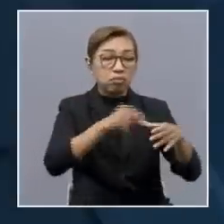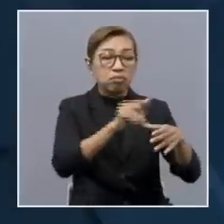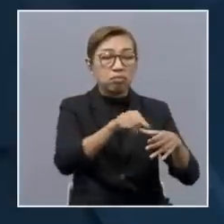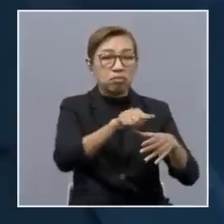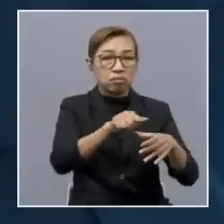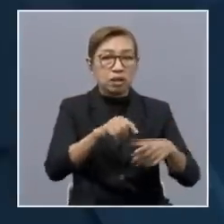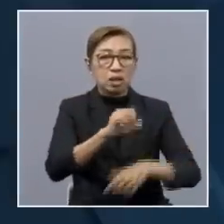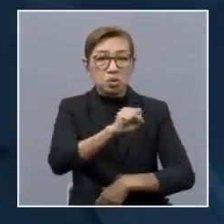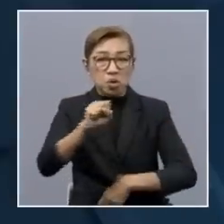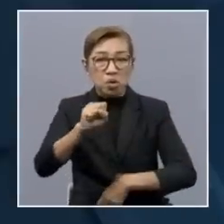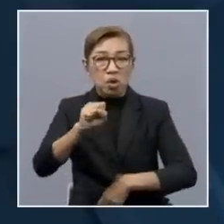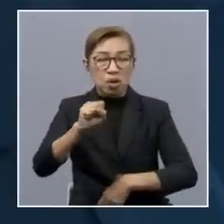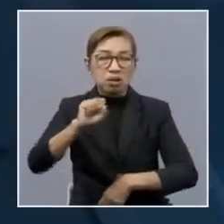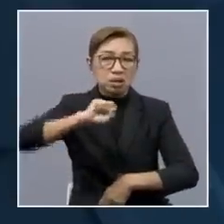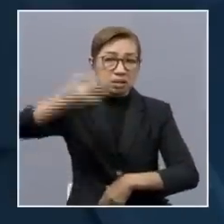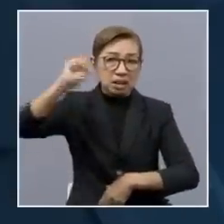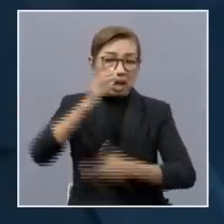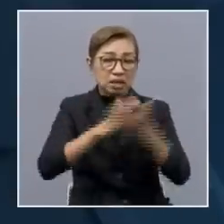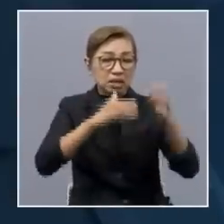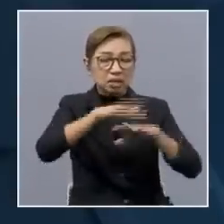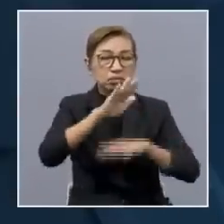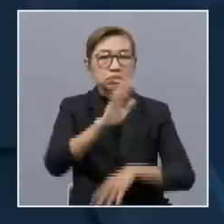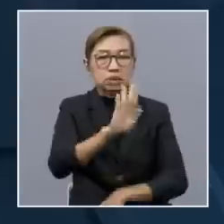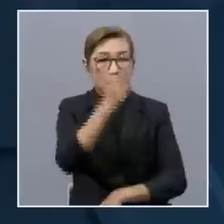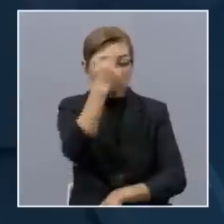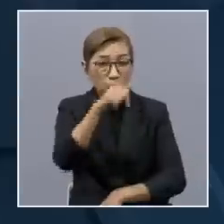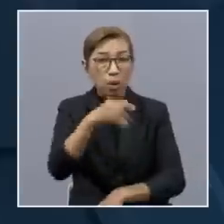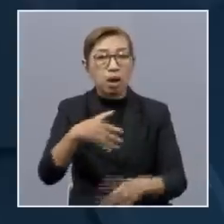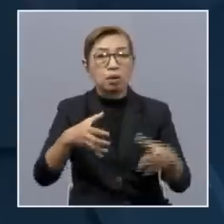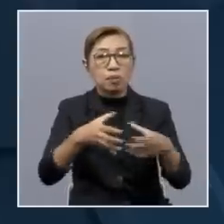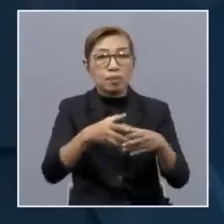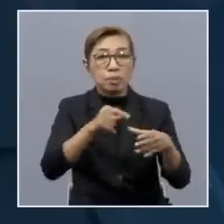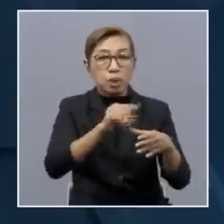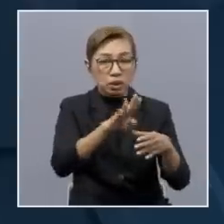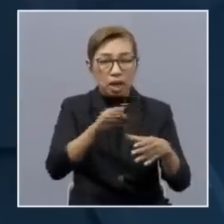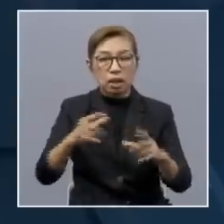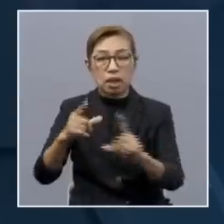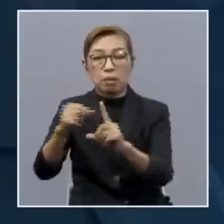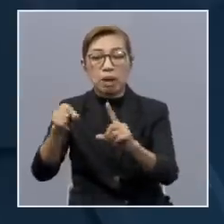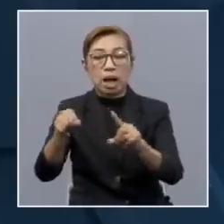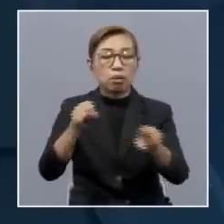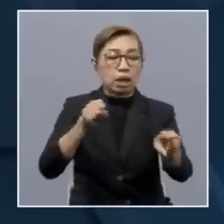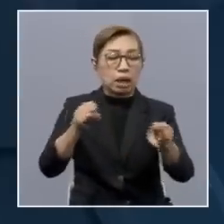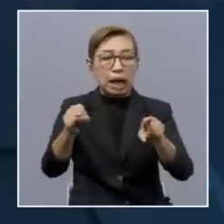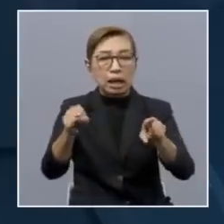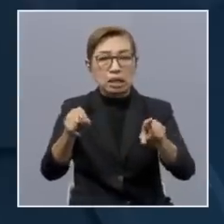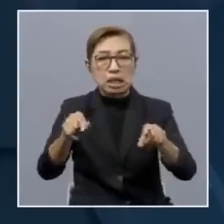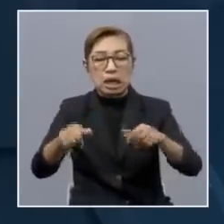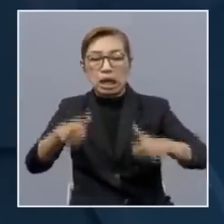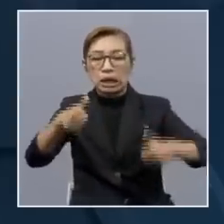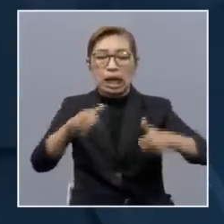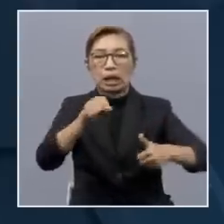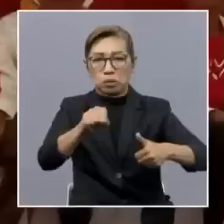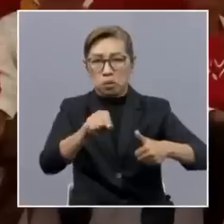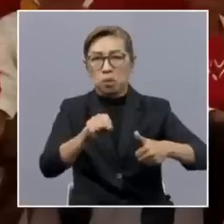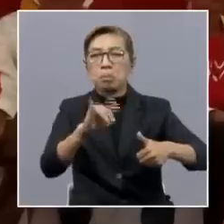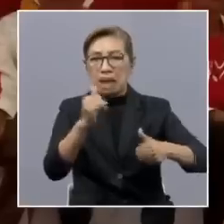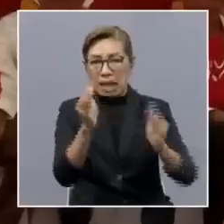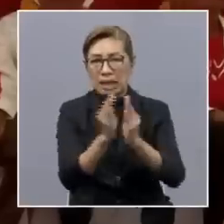ชนะแลนด์สไลด์ได้เพราะเหมือนไปตัดคะแนนกันเองกับในส่วนของก้าวไกลด้วยแบ่งแต้มกันอยู่เนี่ยนะครับแล้วก็ม